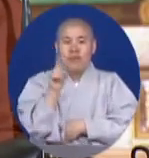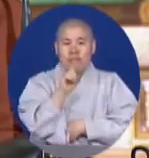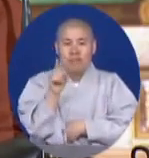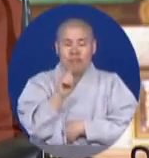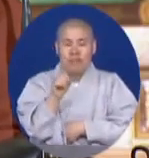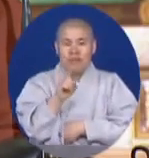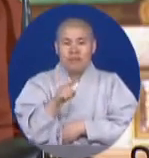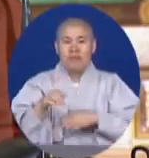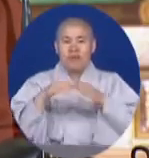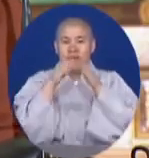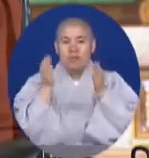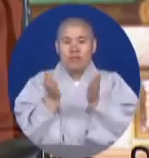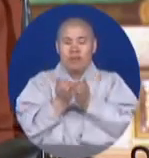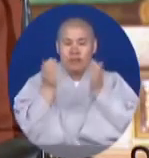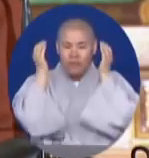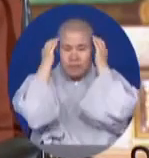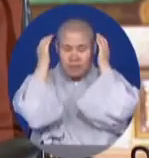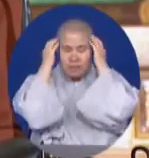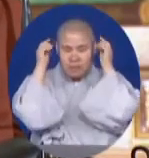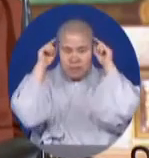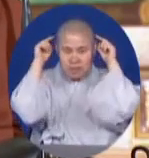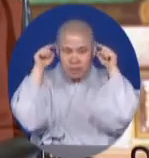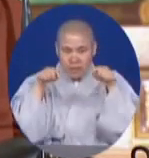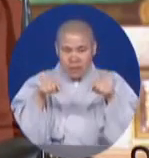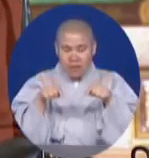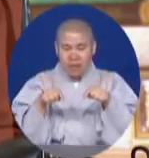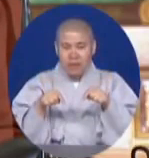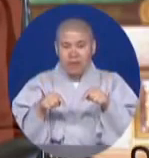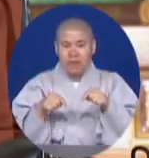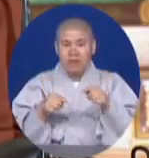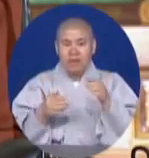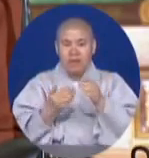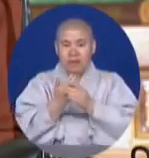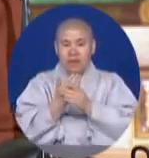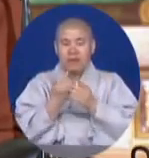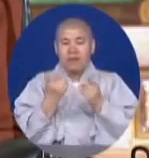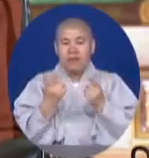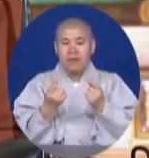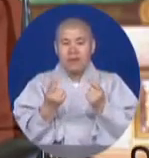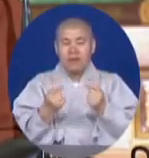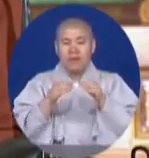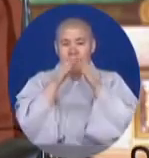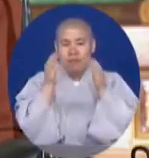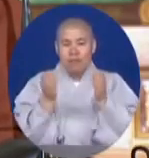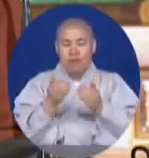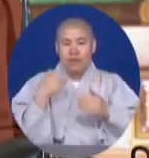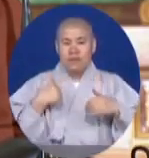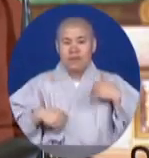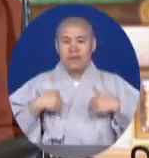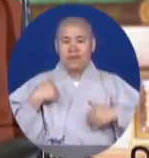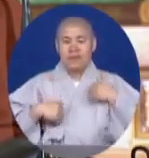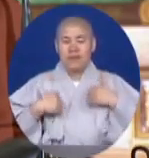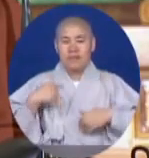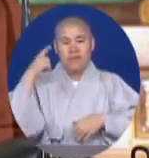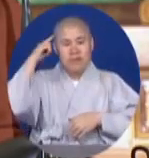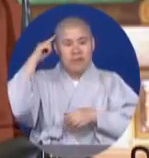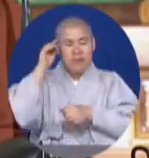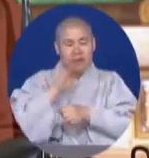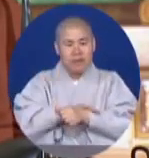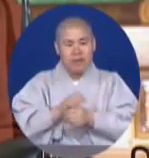그래서 모든 고통은 어리석은 데서 나오듯이 모든 즐거움은 지혜로운 데서 나옵니다.